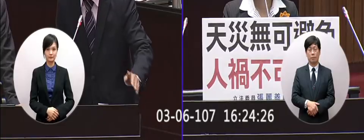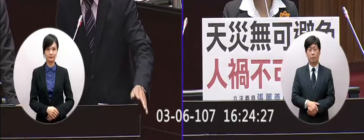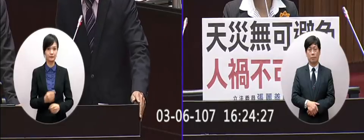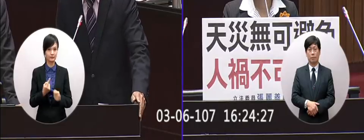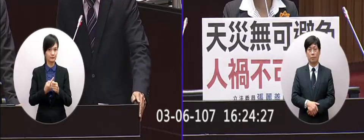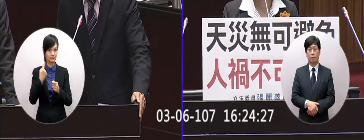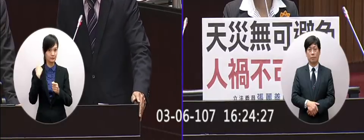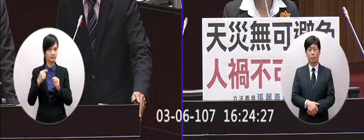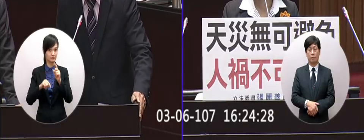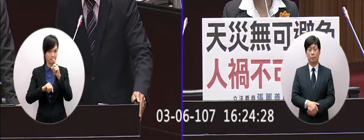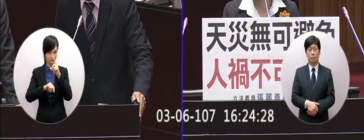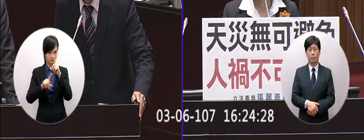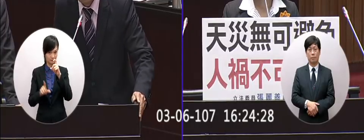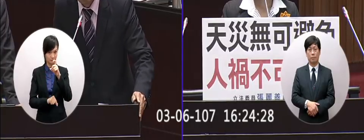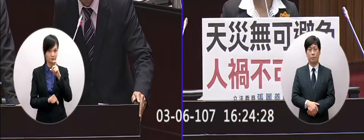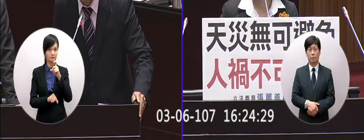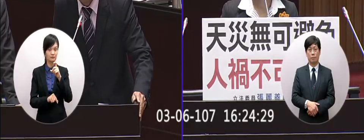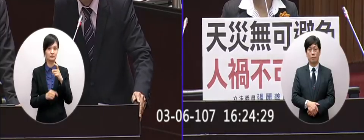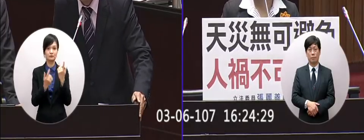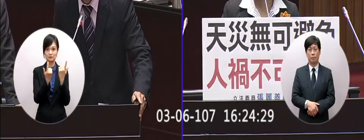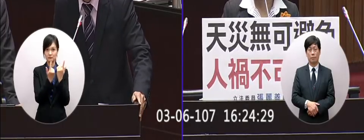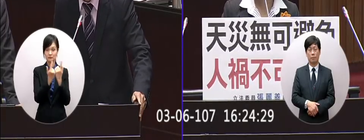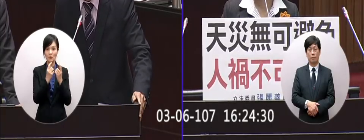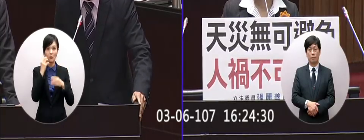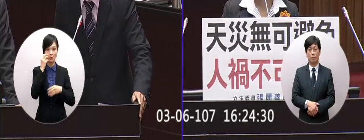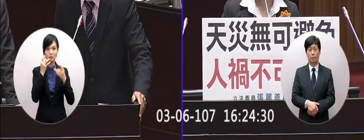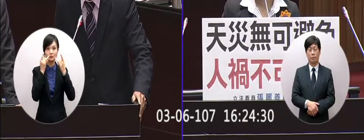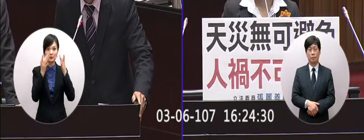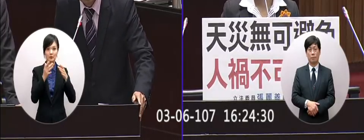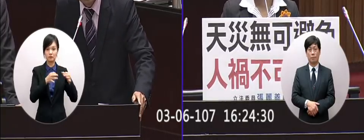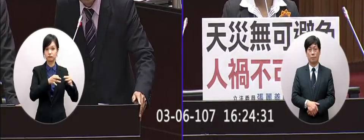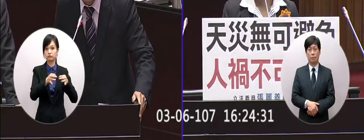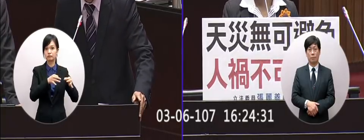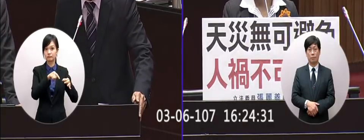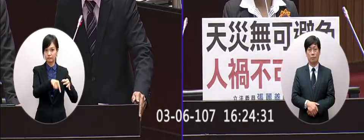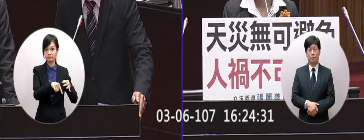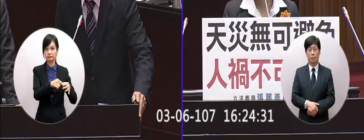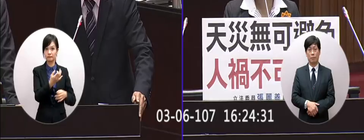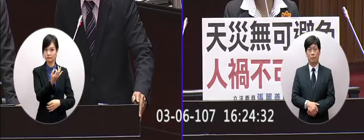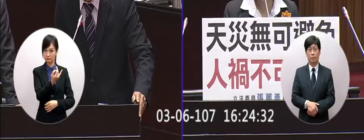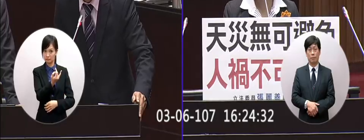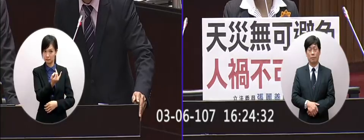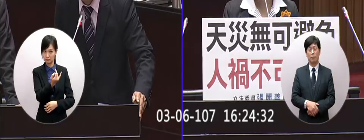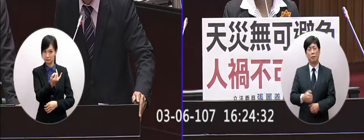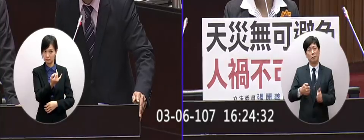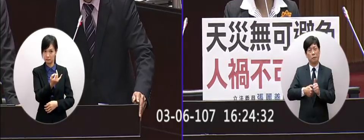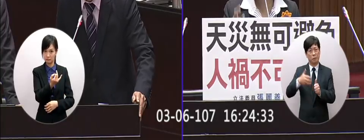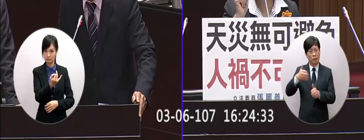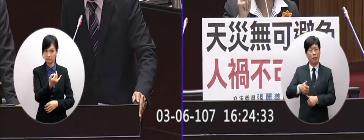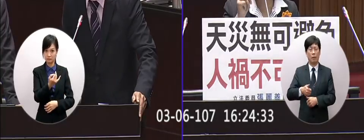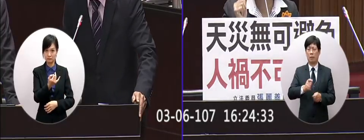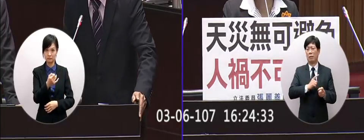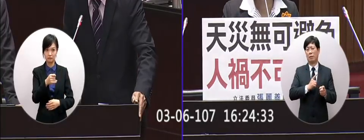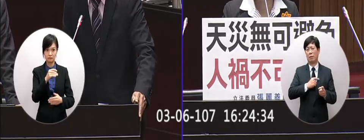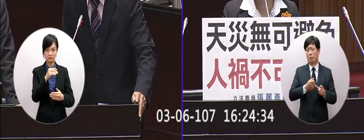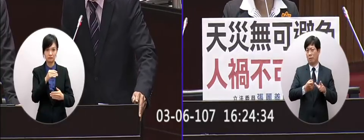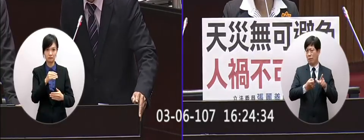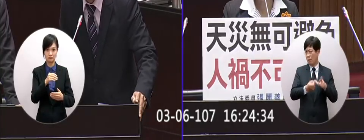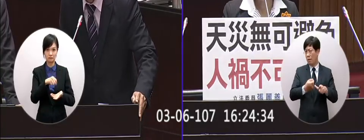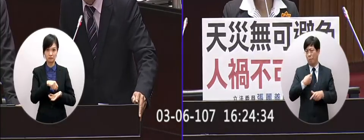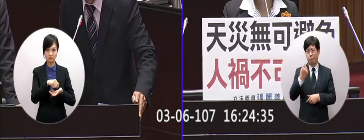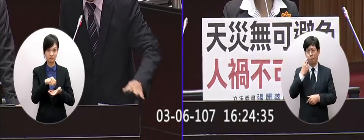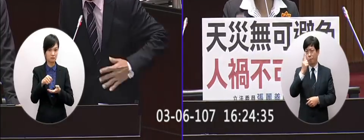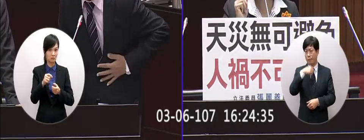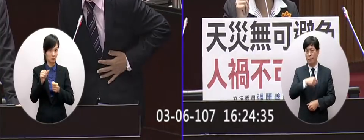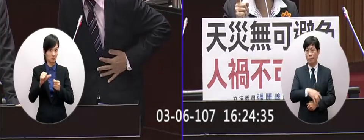年12月，伫台北果菜批发市场批发的价格啊， 副主委，你不要公然说谎